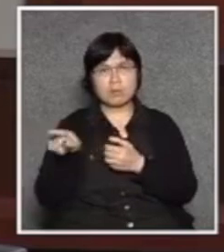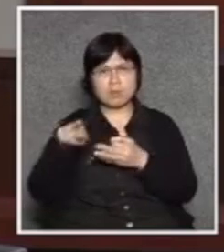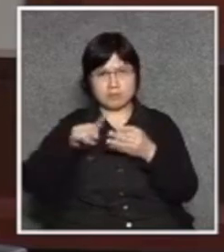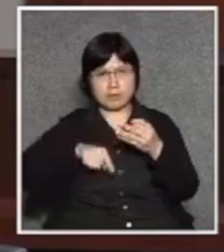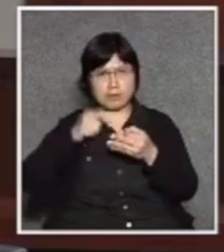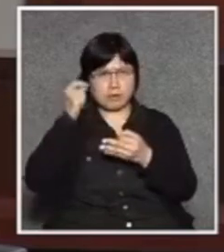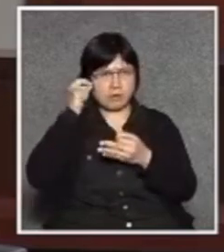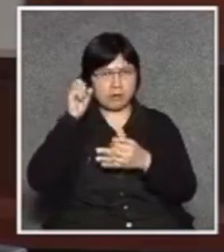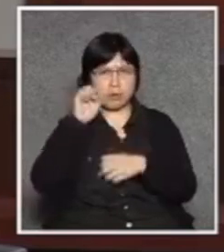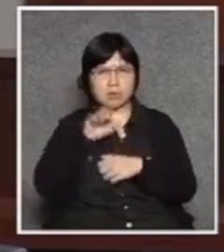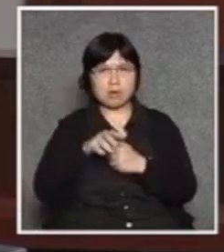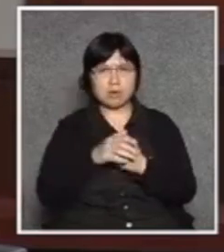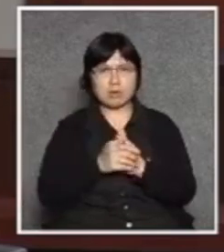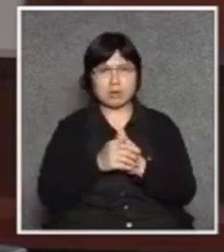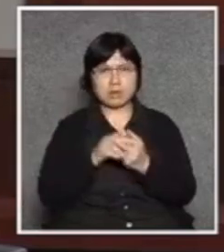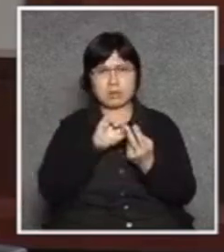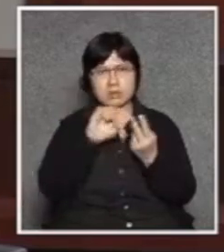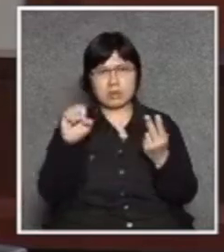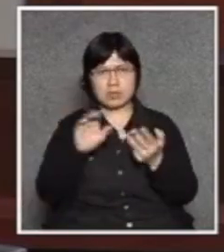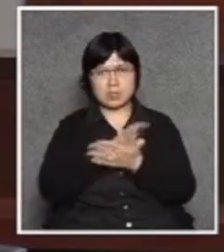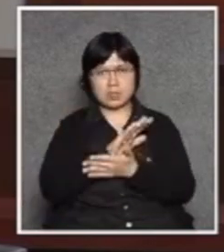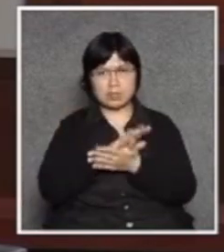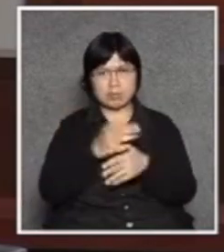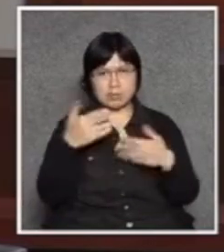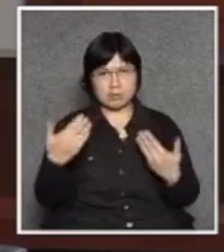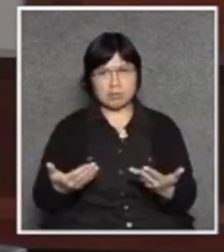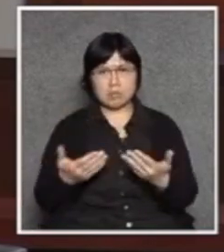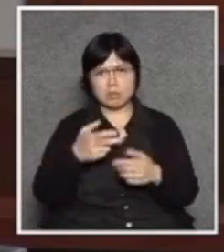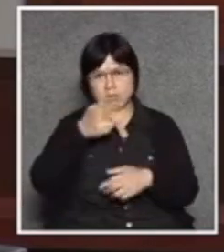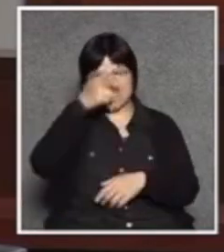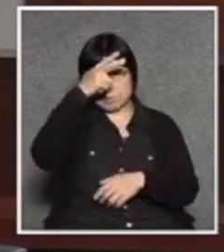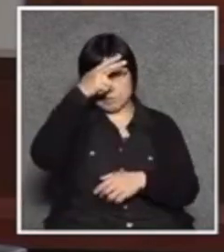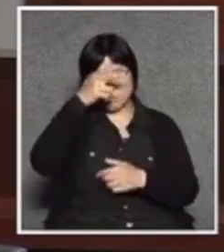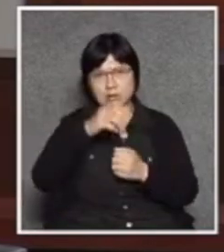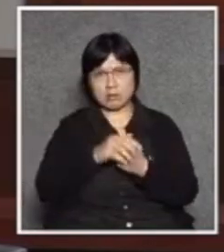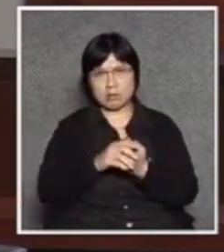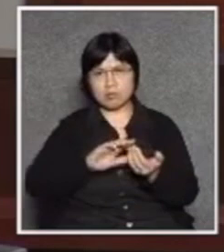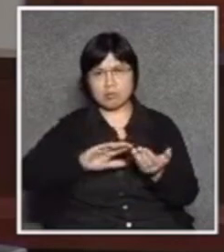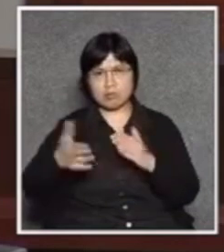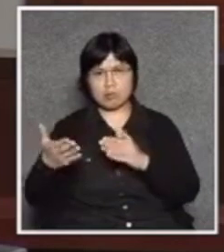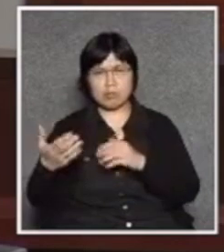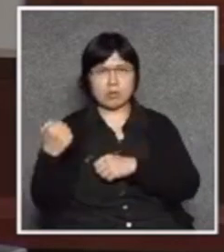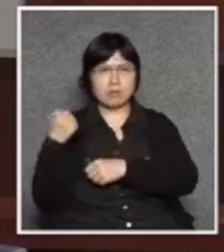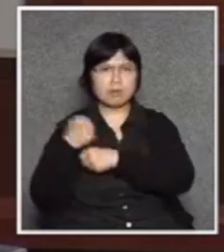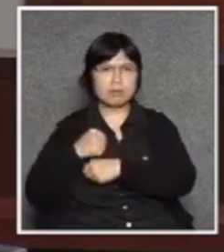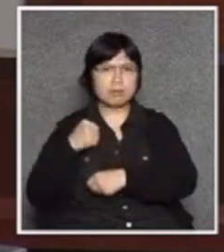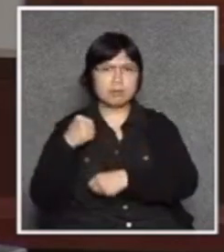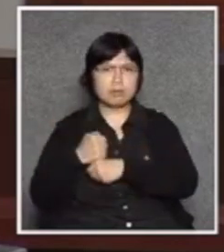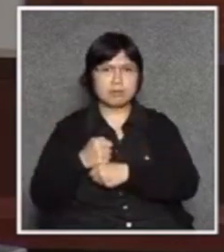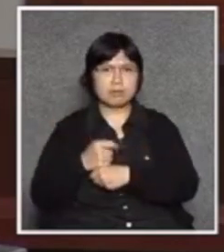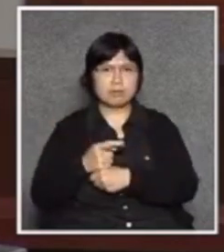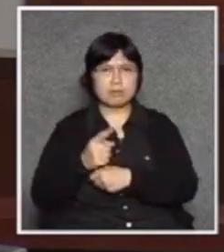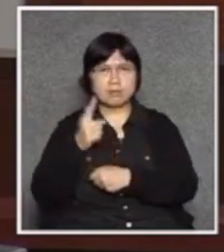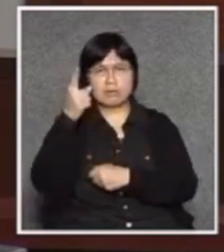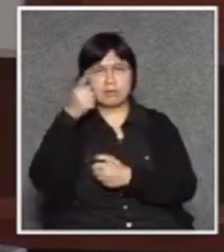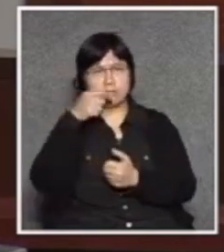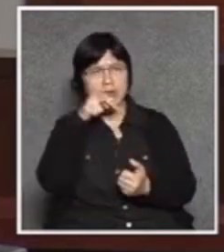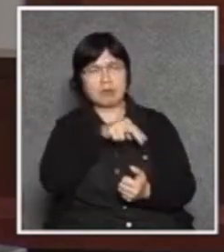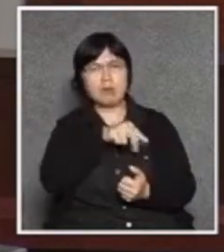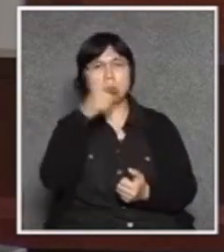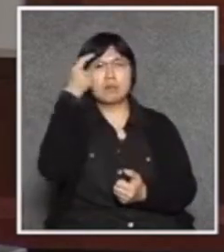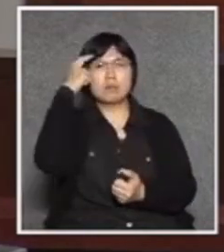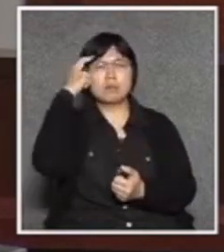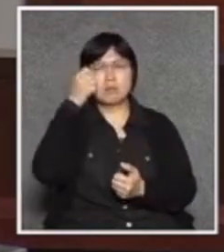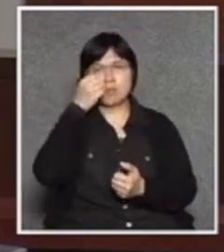麗的說法。2000年今天的特區政府反其道而行，天可憐見，